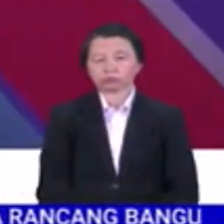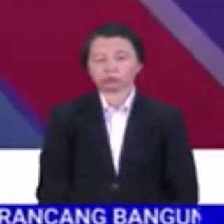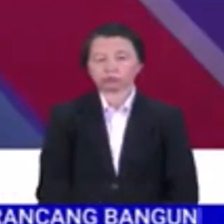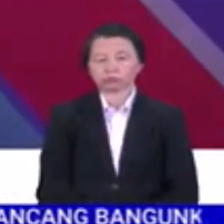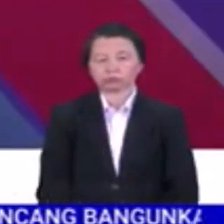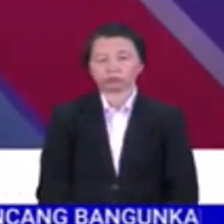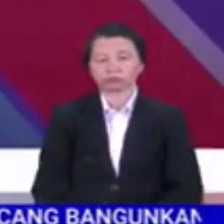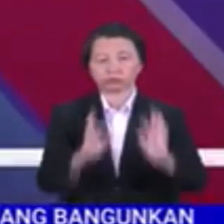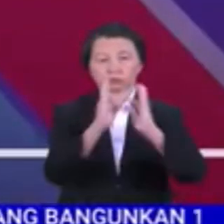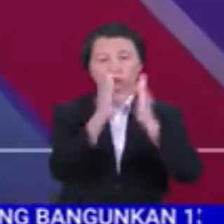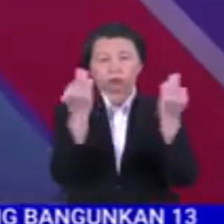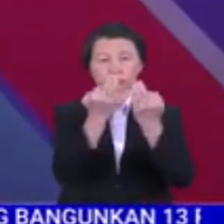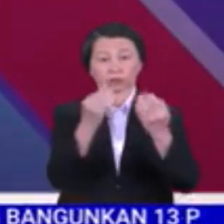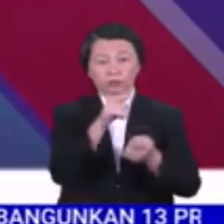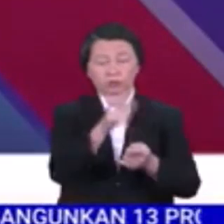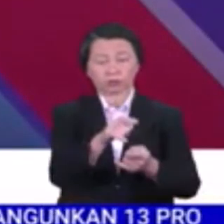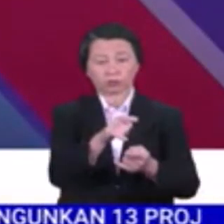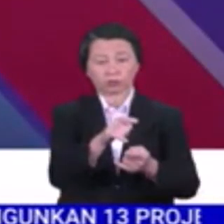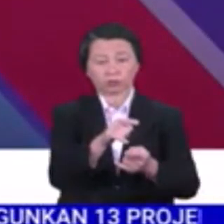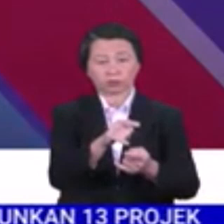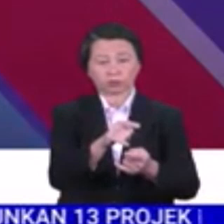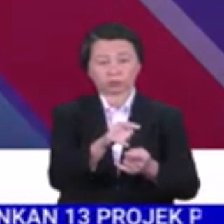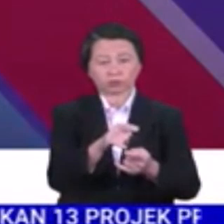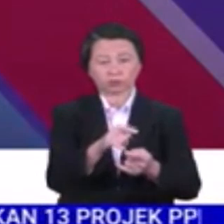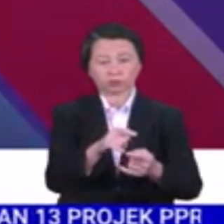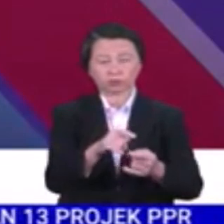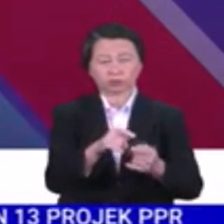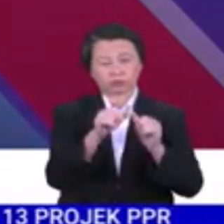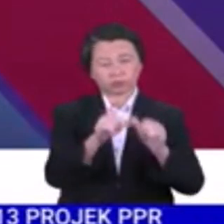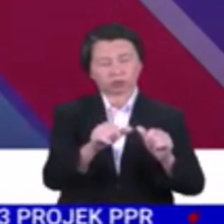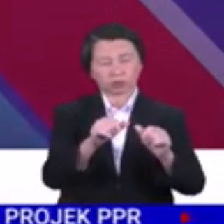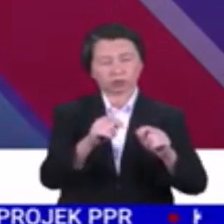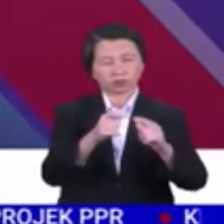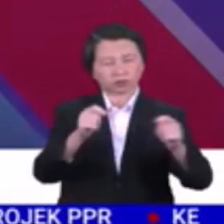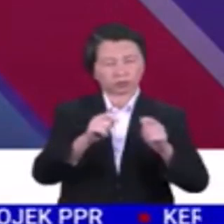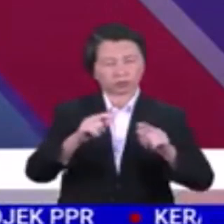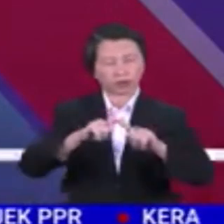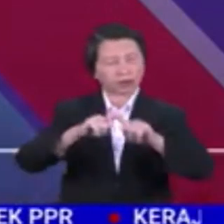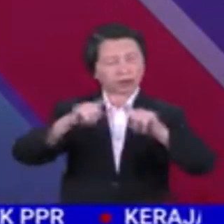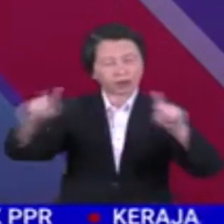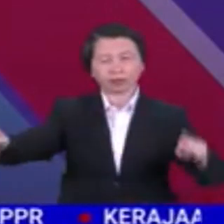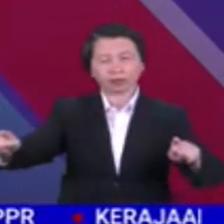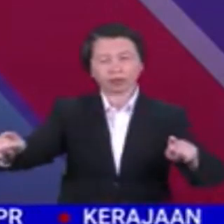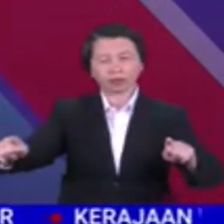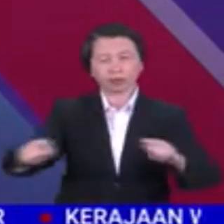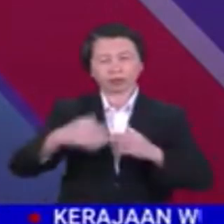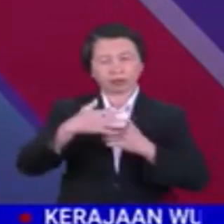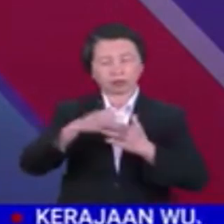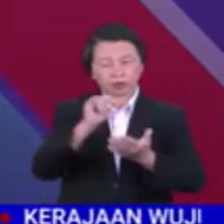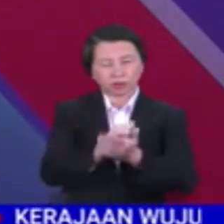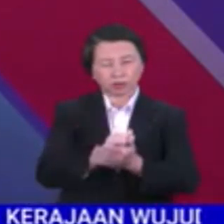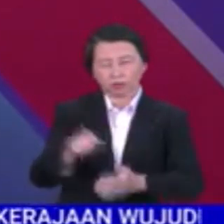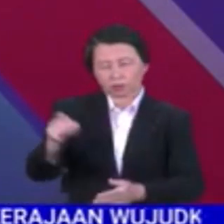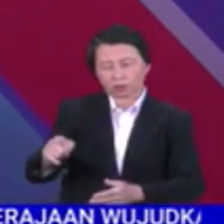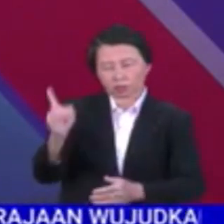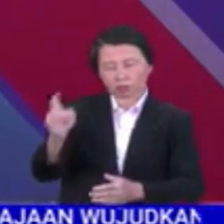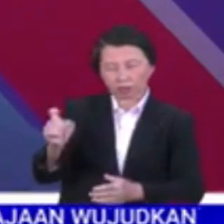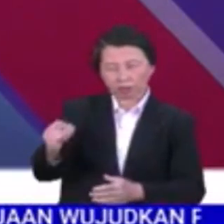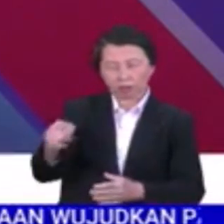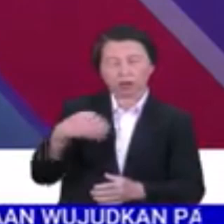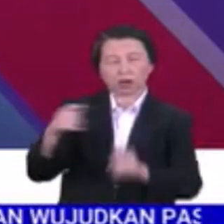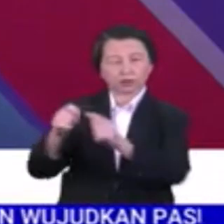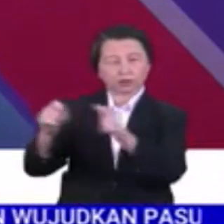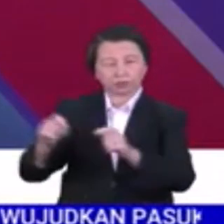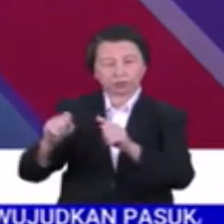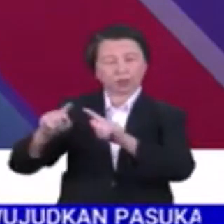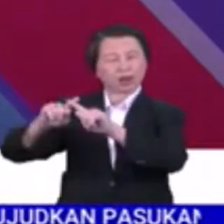family ini dijuluki situasi berbeza Hai kemudian Mansyur juga berada di